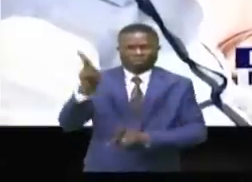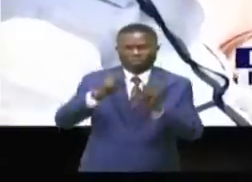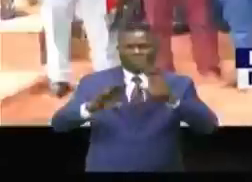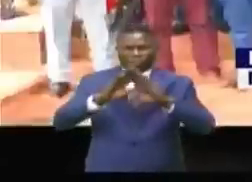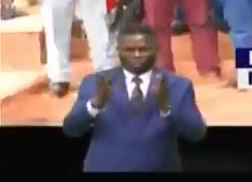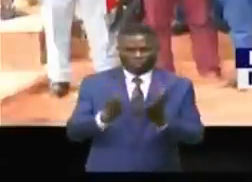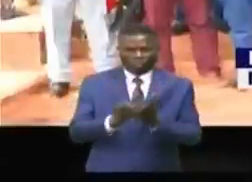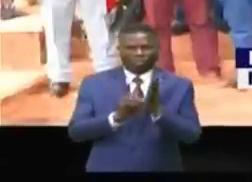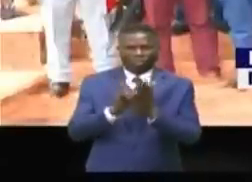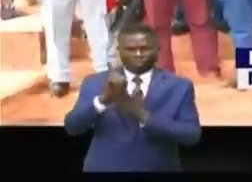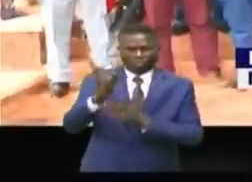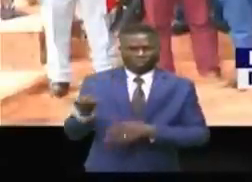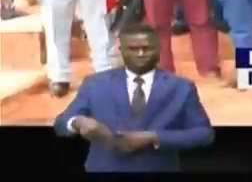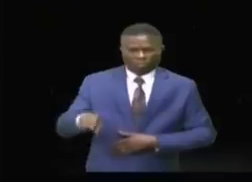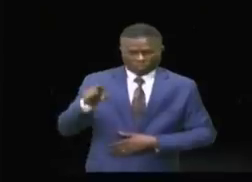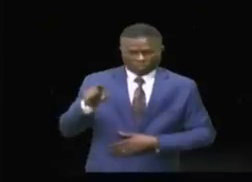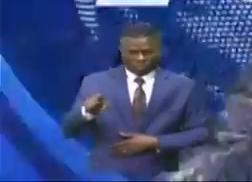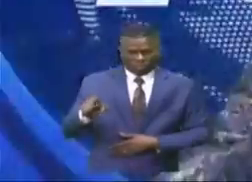pour l'émergence du Haut-Tuélé.